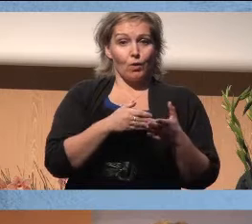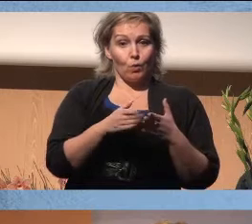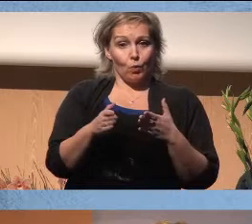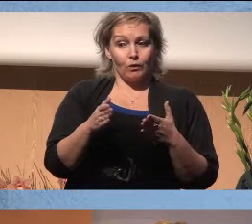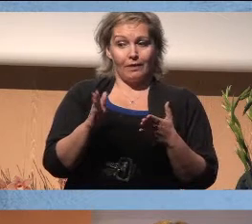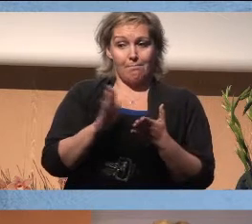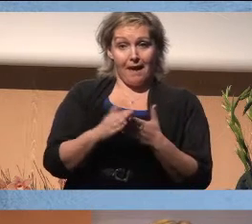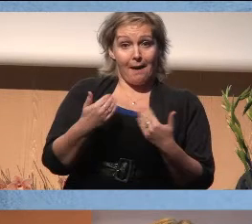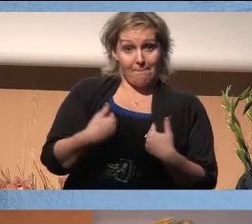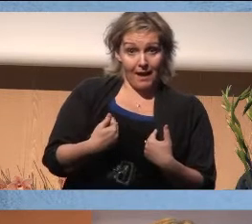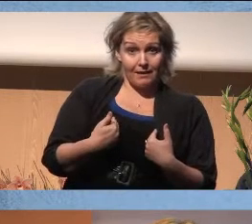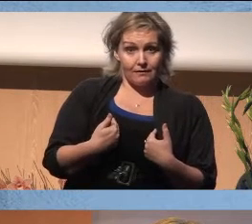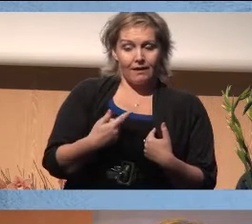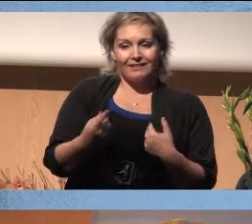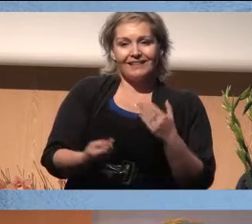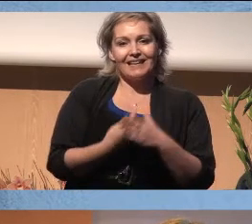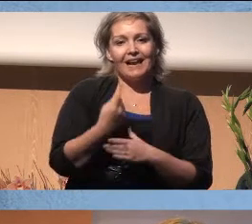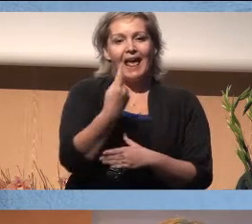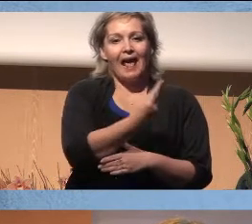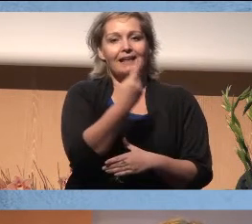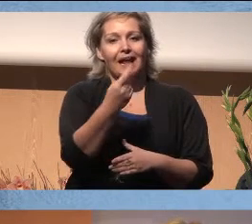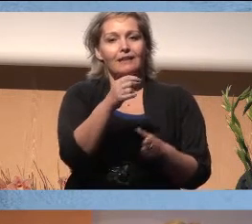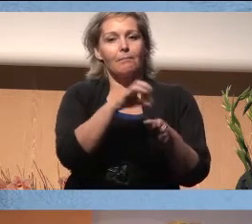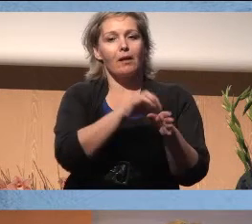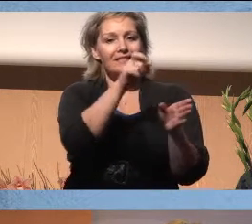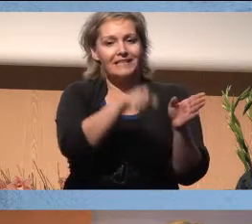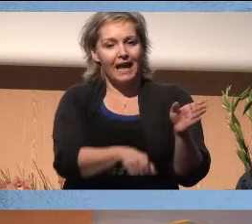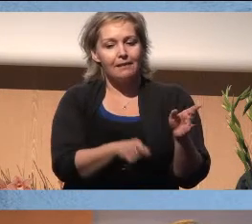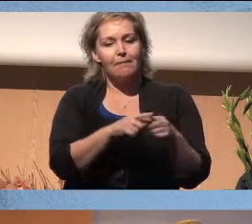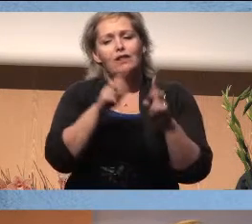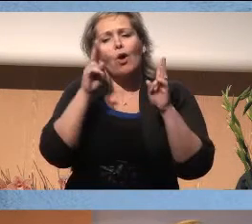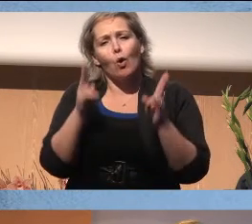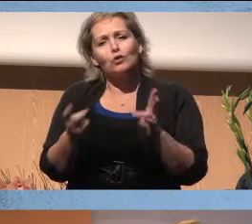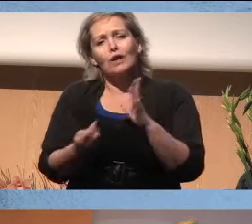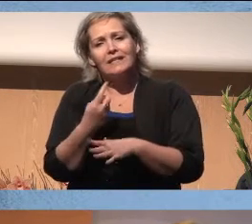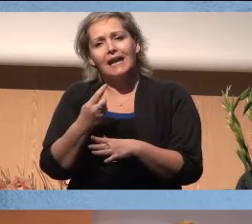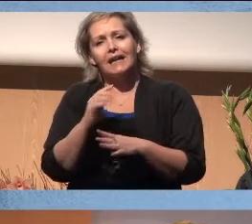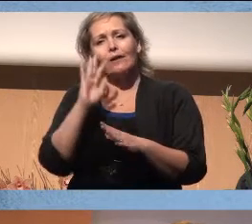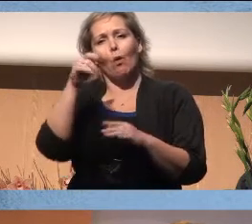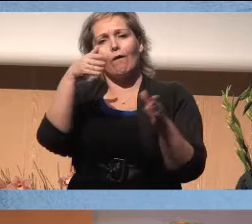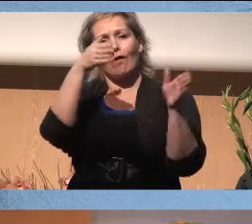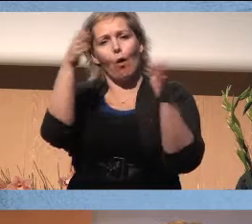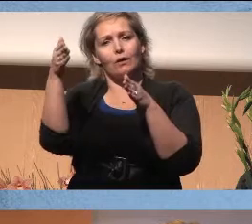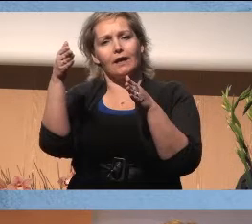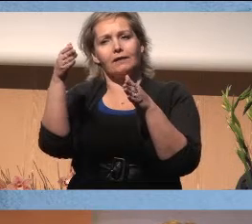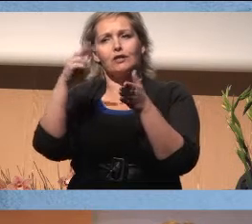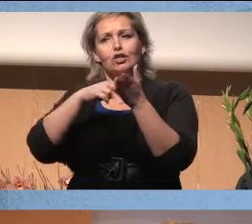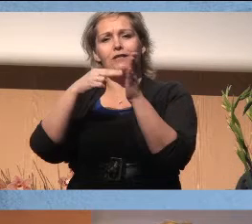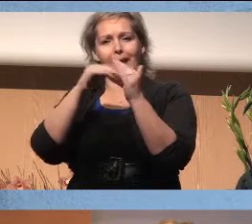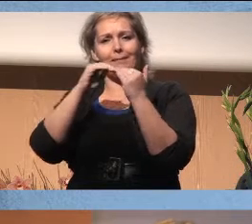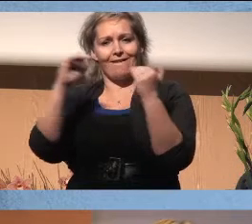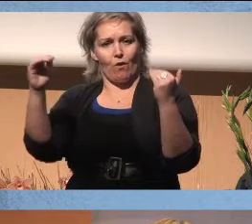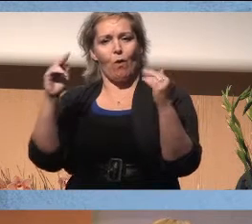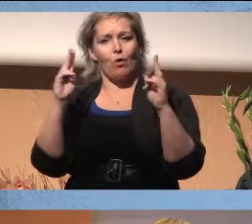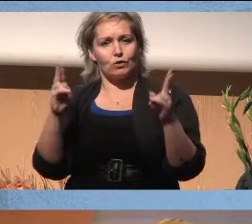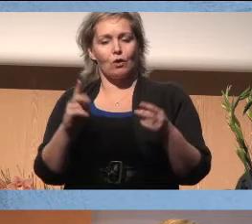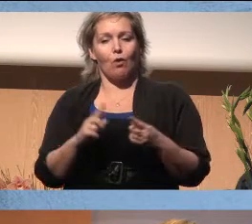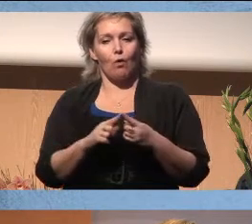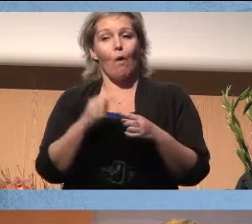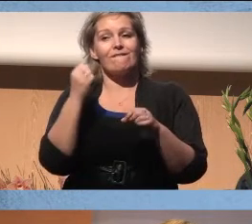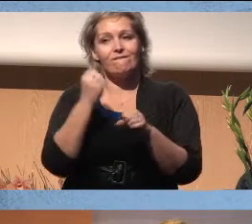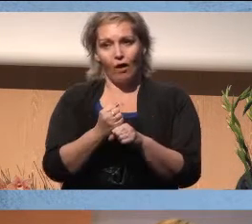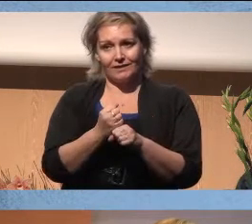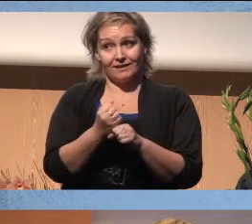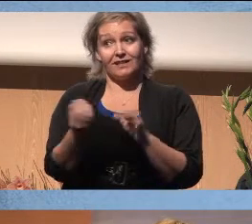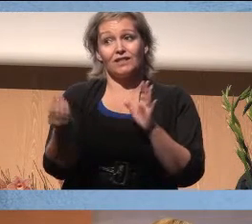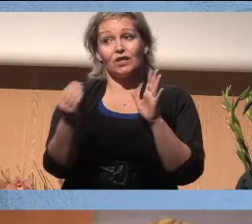med meg. Det gjelder den enkelte pasient, men det skal også gjelde overordnet på systemnivå. Og faktisk